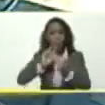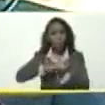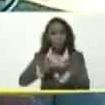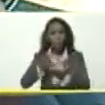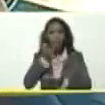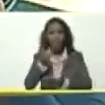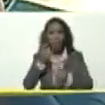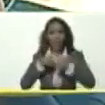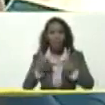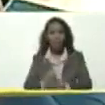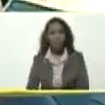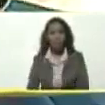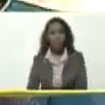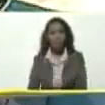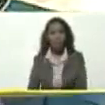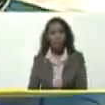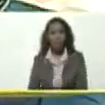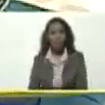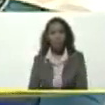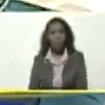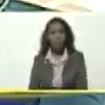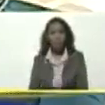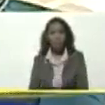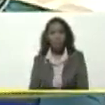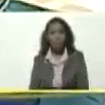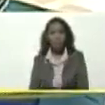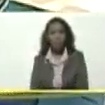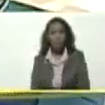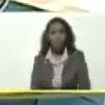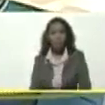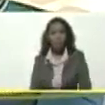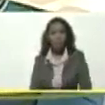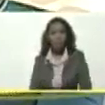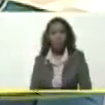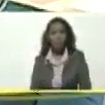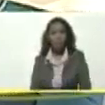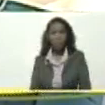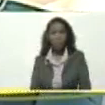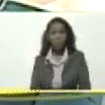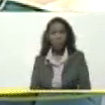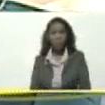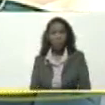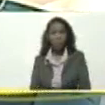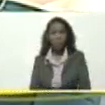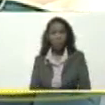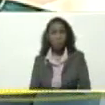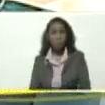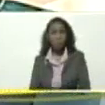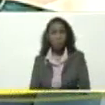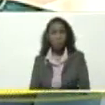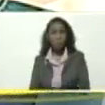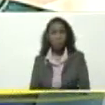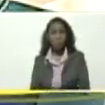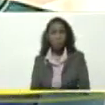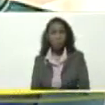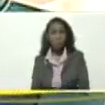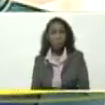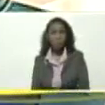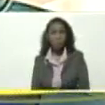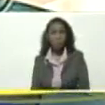thống Nicolás Maduro. Chúc Tổng thống Nicolás Maduro và nhân dân Venezuela ngày càng phát triển, hạnh phúc, thành công và mang